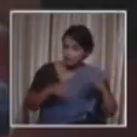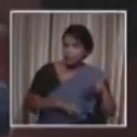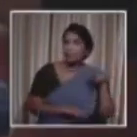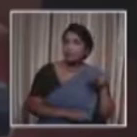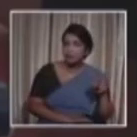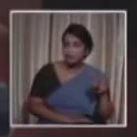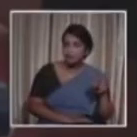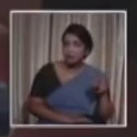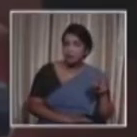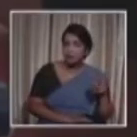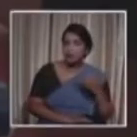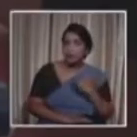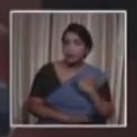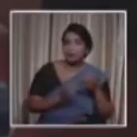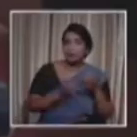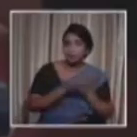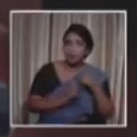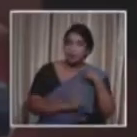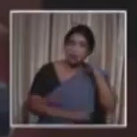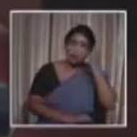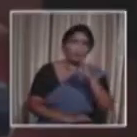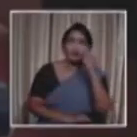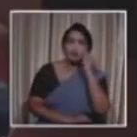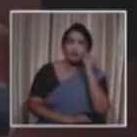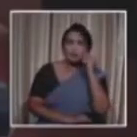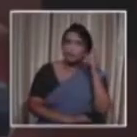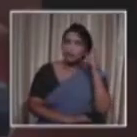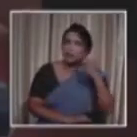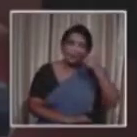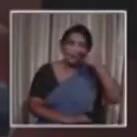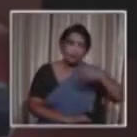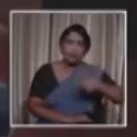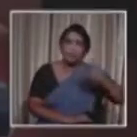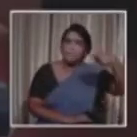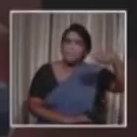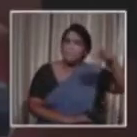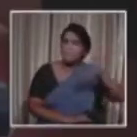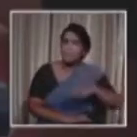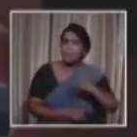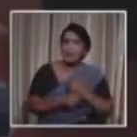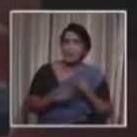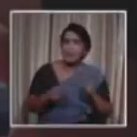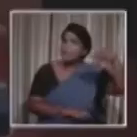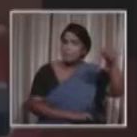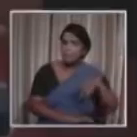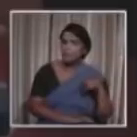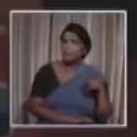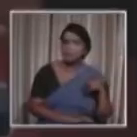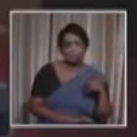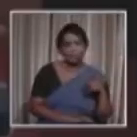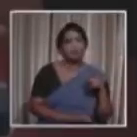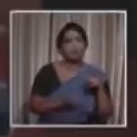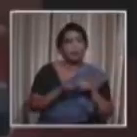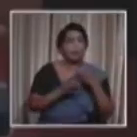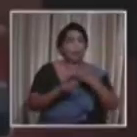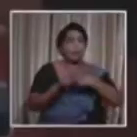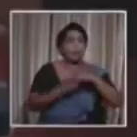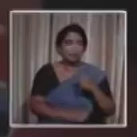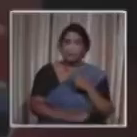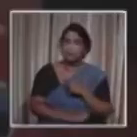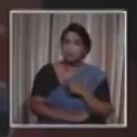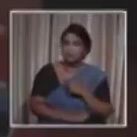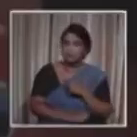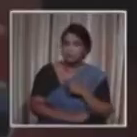Katanagatumani ape paarshwen yojana kala ai Russiyawen indana miladi ganeema sandaha gas miladi ganeema sandaha e wagema pohora laba ganeema